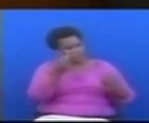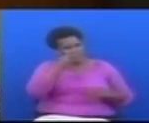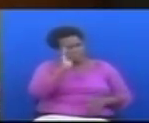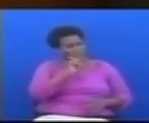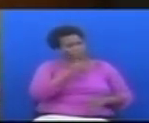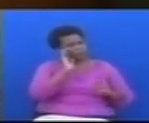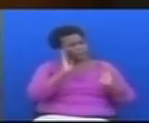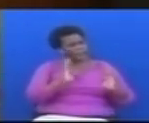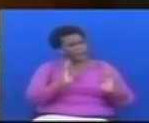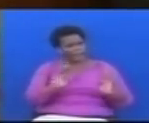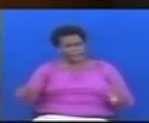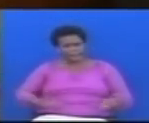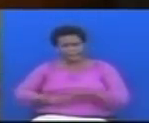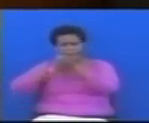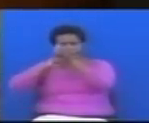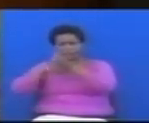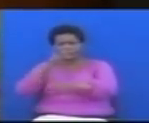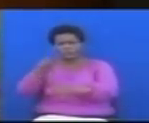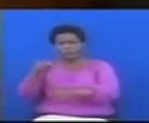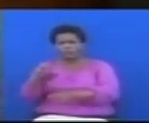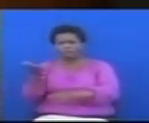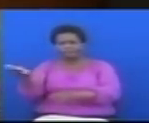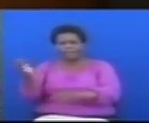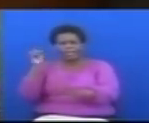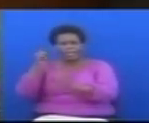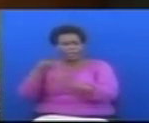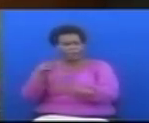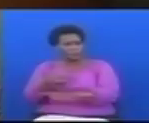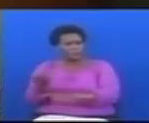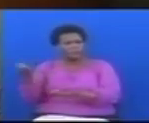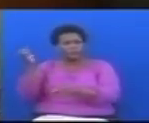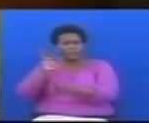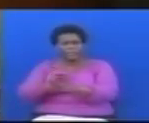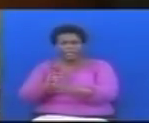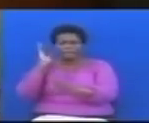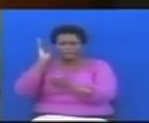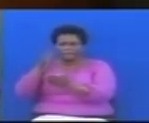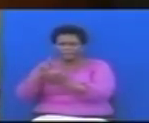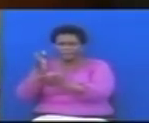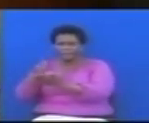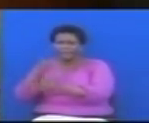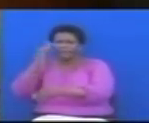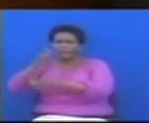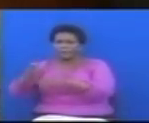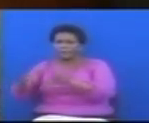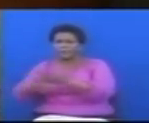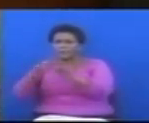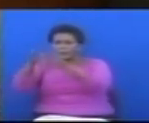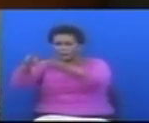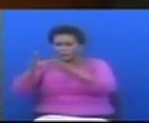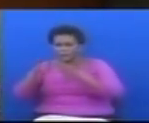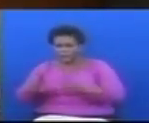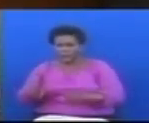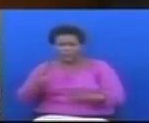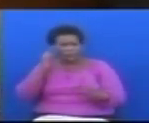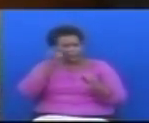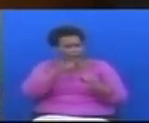hawa tarafa ya Mgeta ili kupeleka wataalamu pamoja na kuwajengea madaraja ili tuweze pia